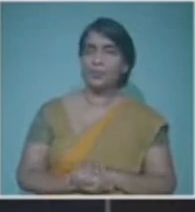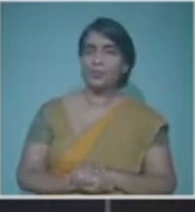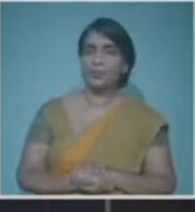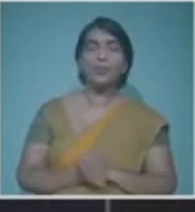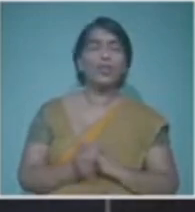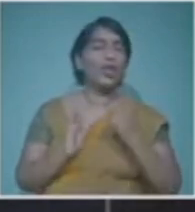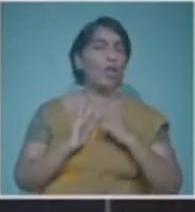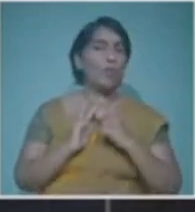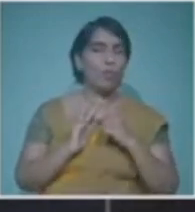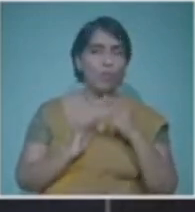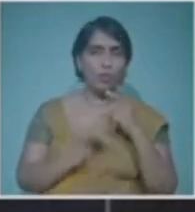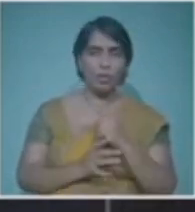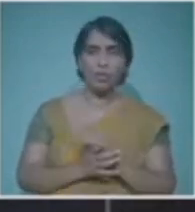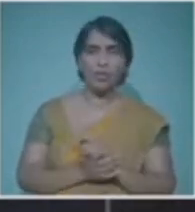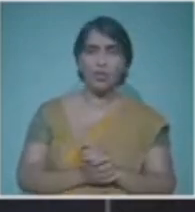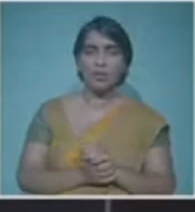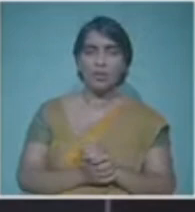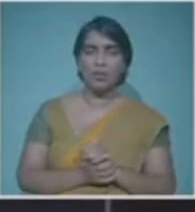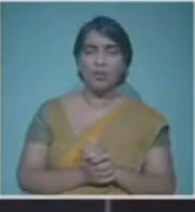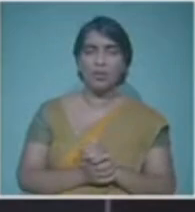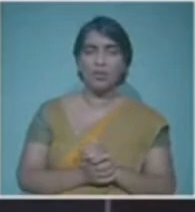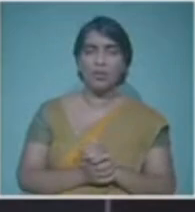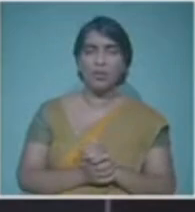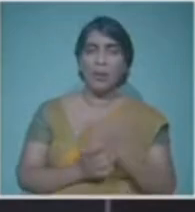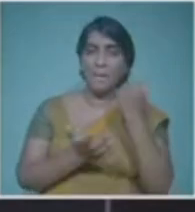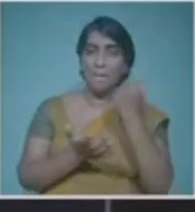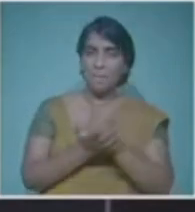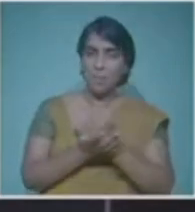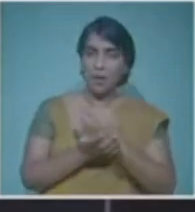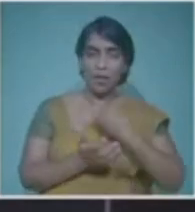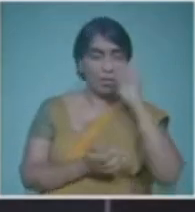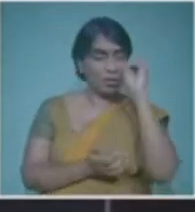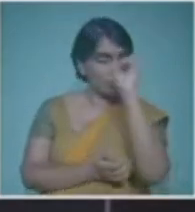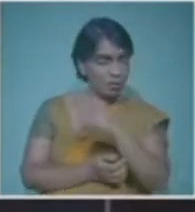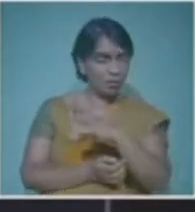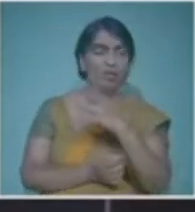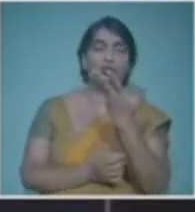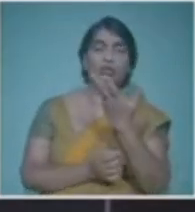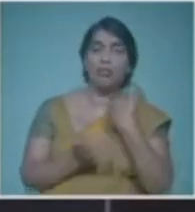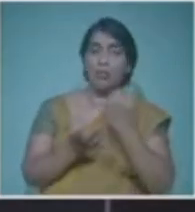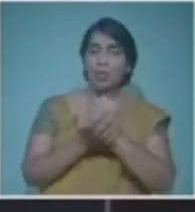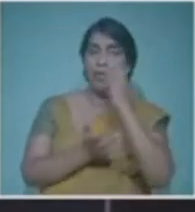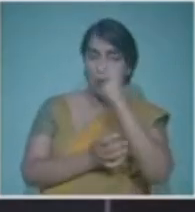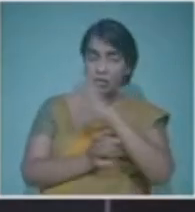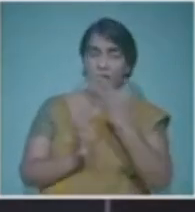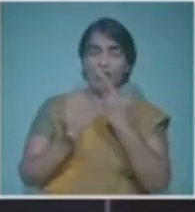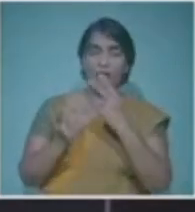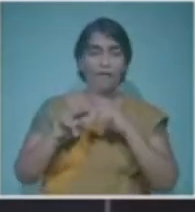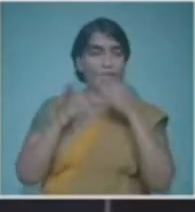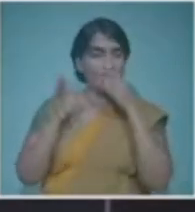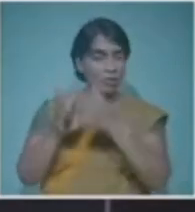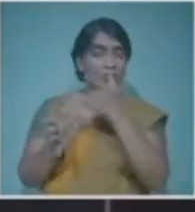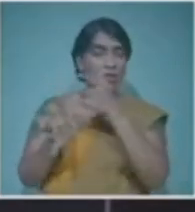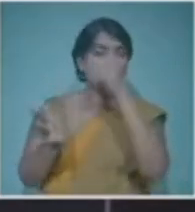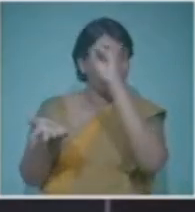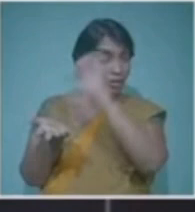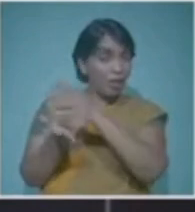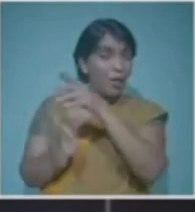පොලිය කියලා කියන්නේ යම් යම් ඩිපොසිට් එකකට හෝ ඒ දෙයකට ලැබෙනා වූ පොලිය. ඒ උපජිත